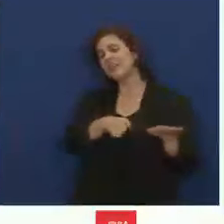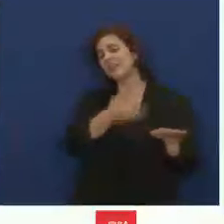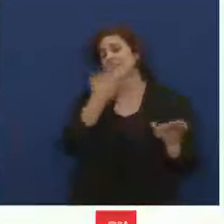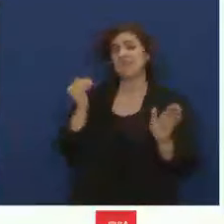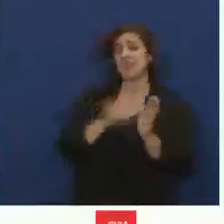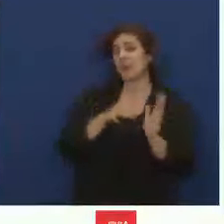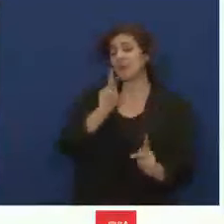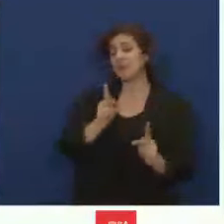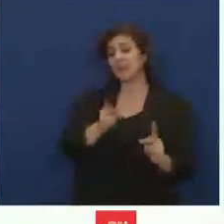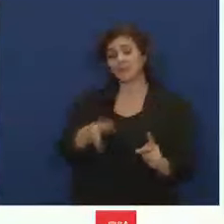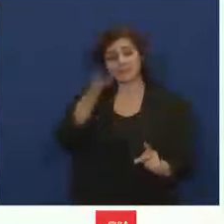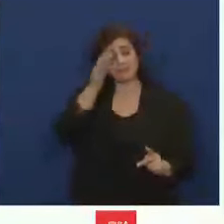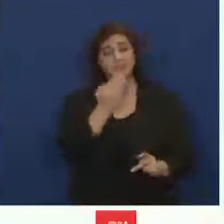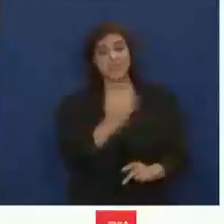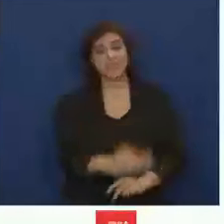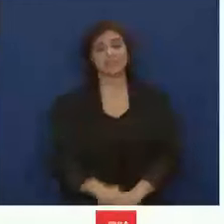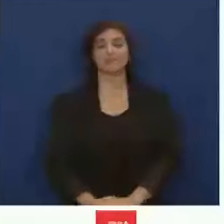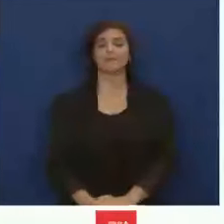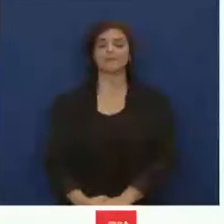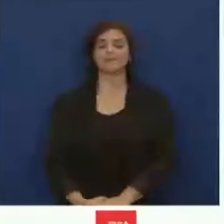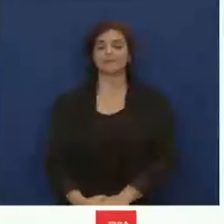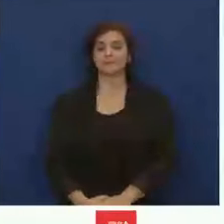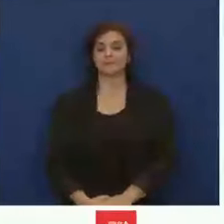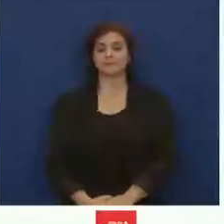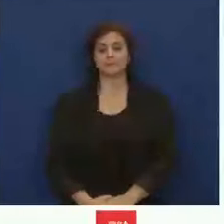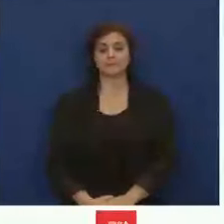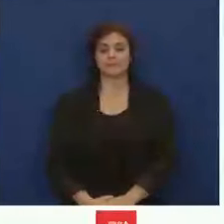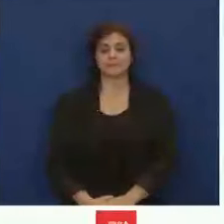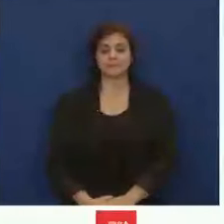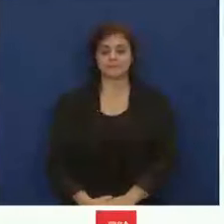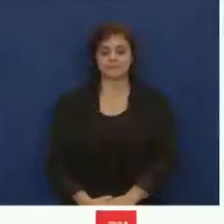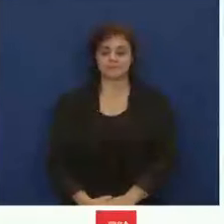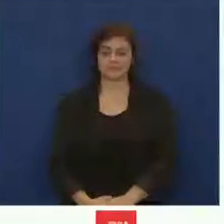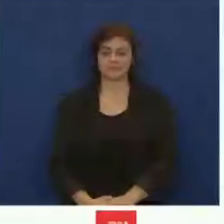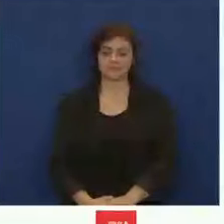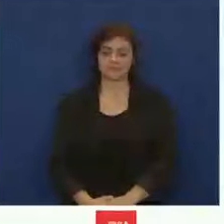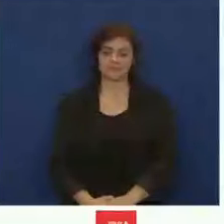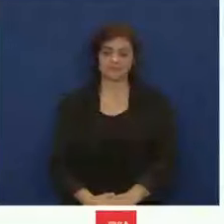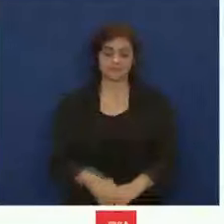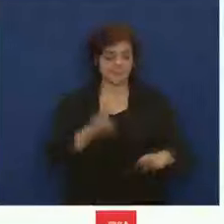vous remercie. Il vous reste une minute.